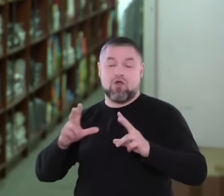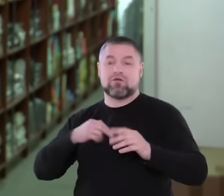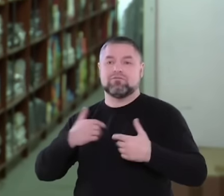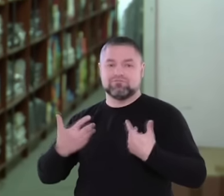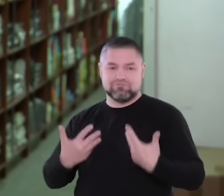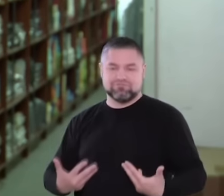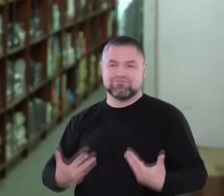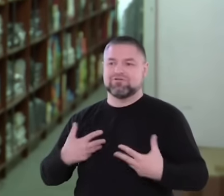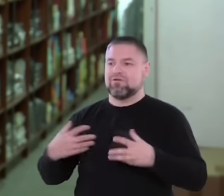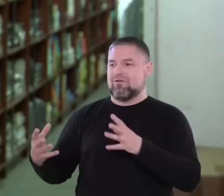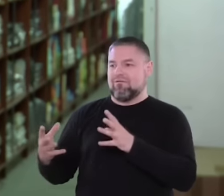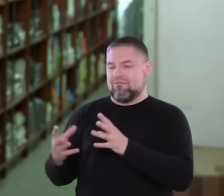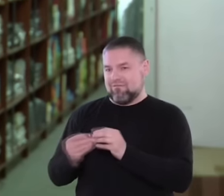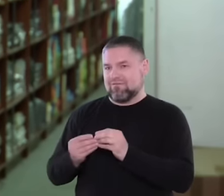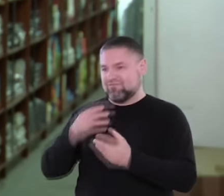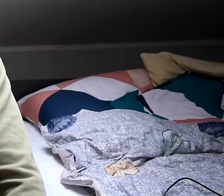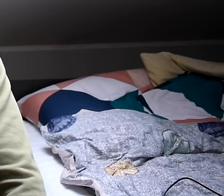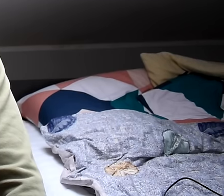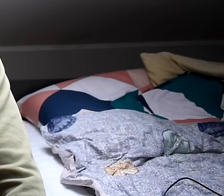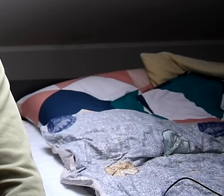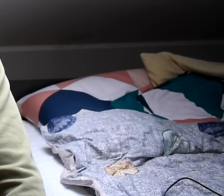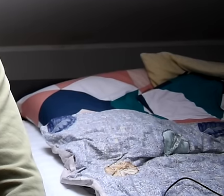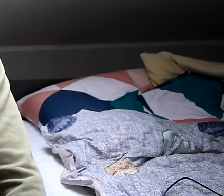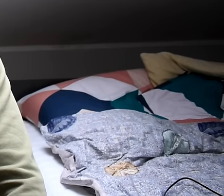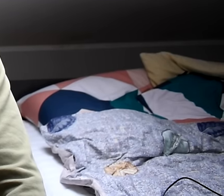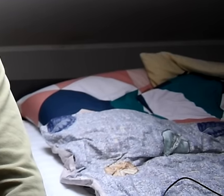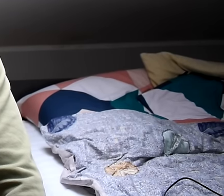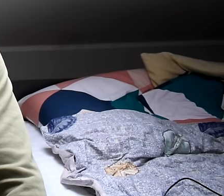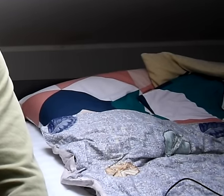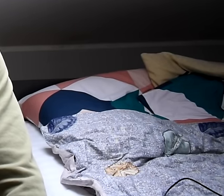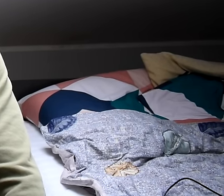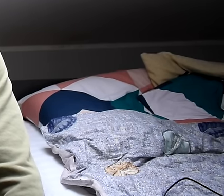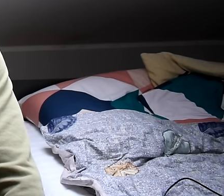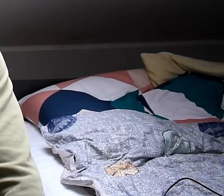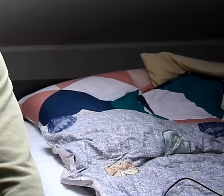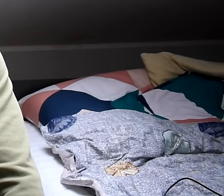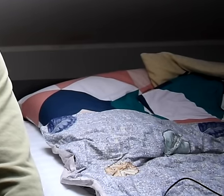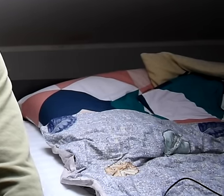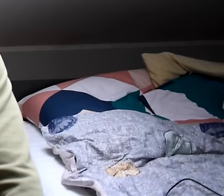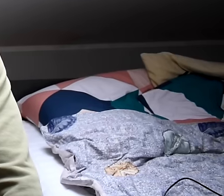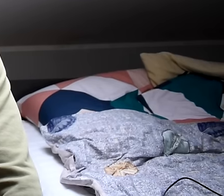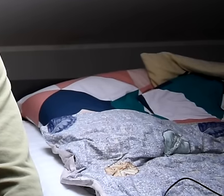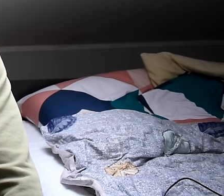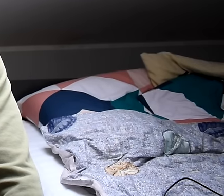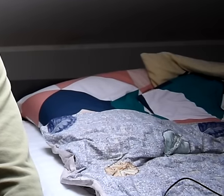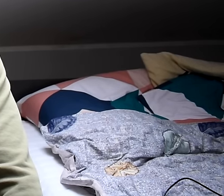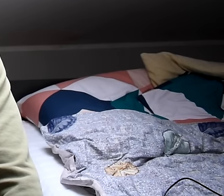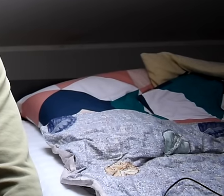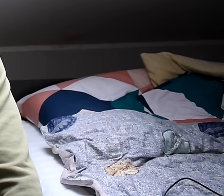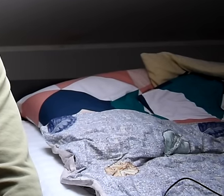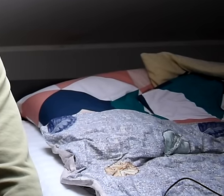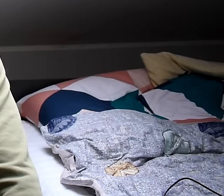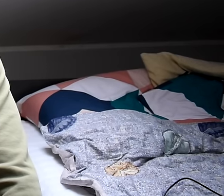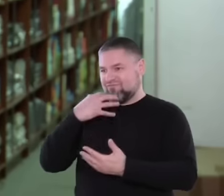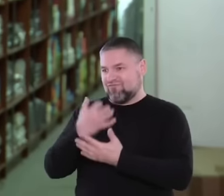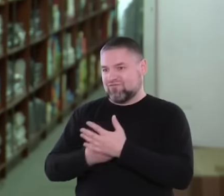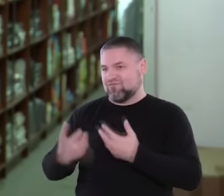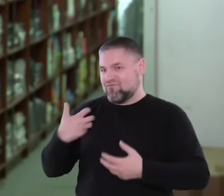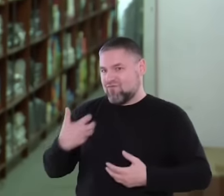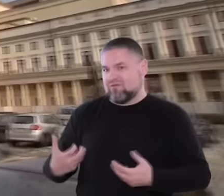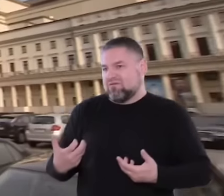się ustawić przy Anicie, ale co w tym złego? No jednak tutaj te korzyści chcesz mieć. A czyli to nie jest do końca miłość